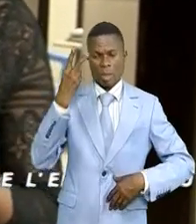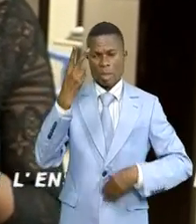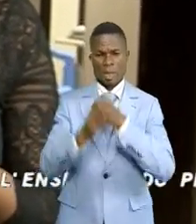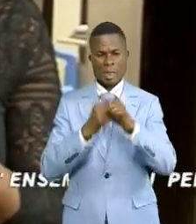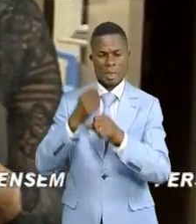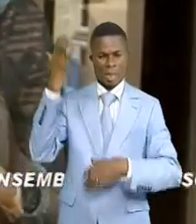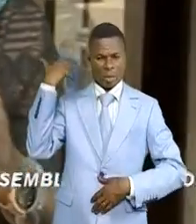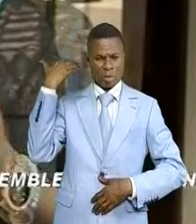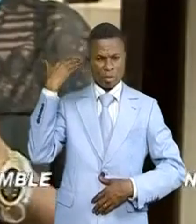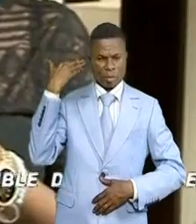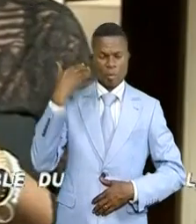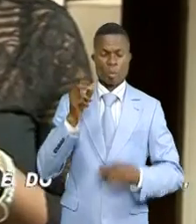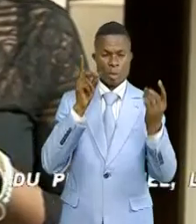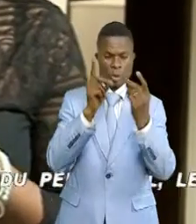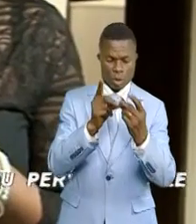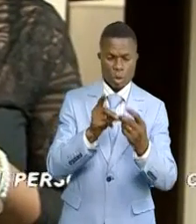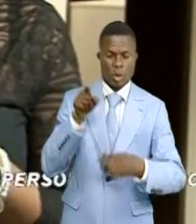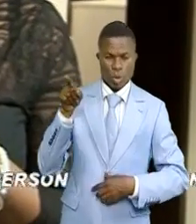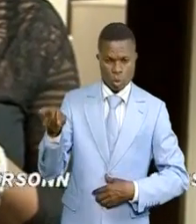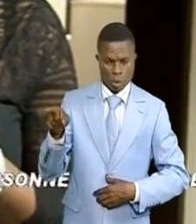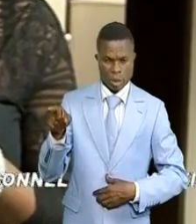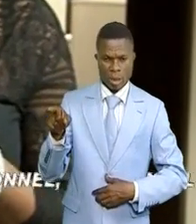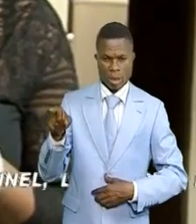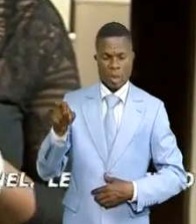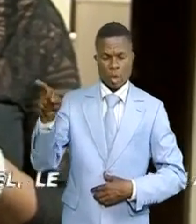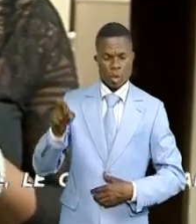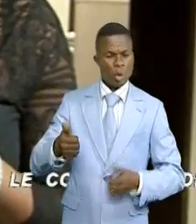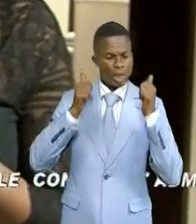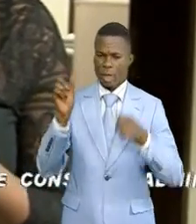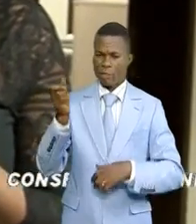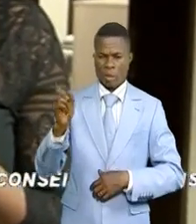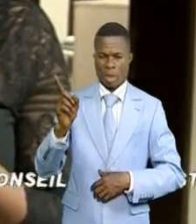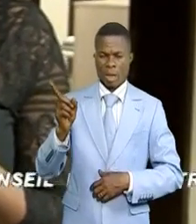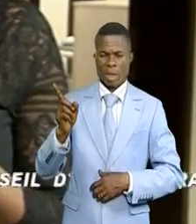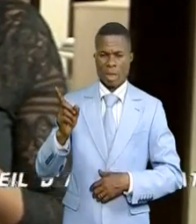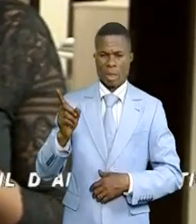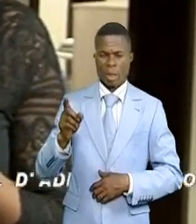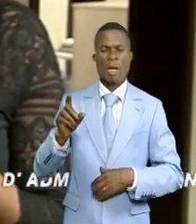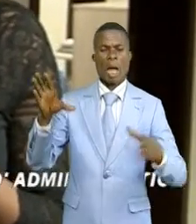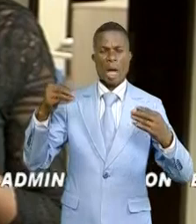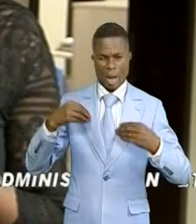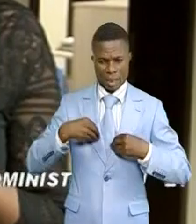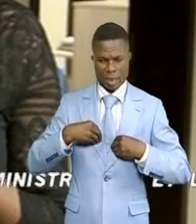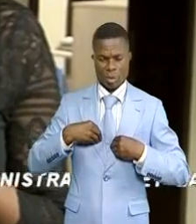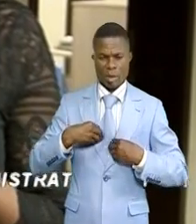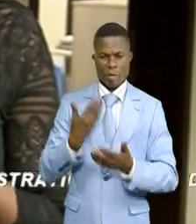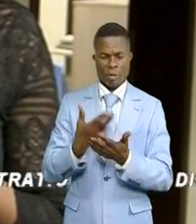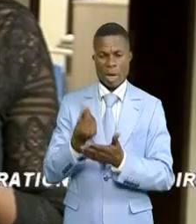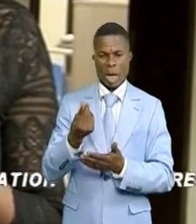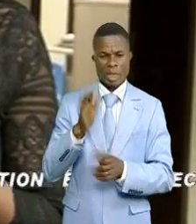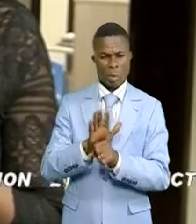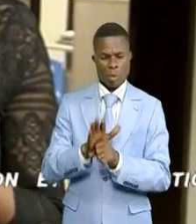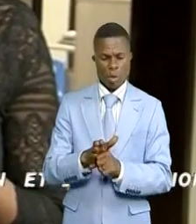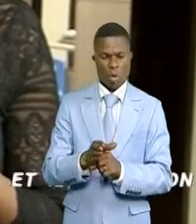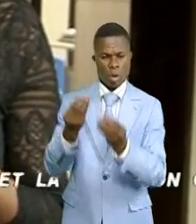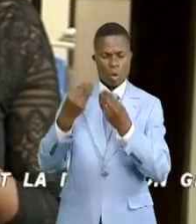passés. Je suis allée voir monsieur le DG, il n'a pas hésité. Il a sorti un montant que je n'aimerais pas citer